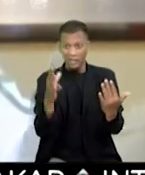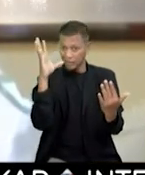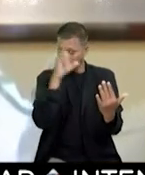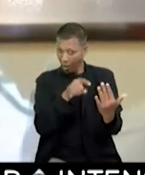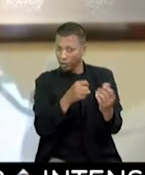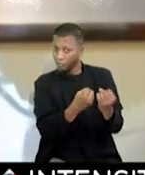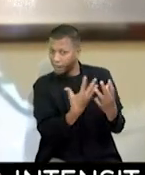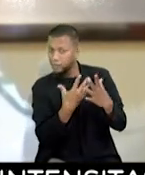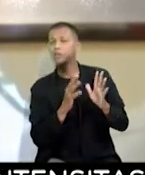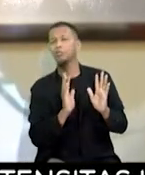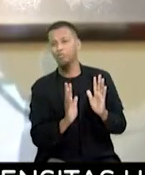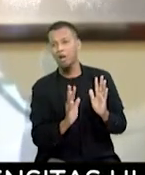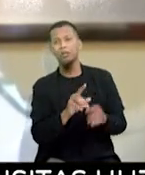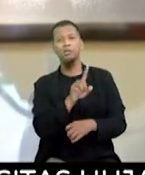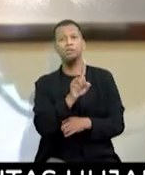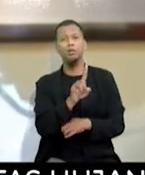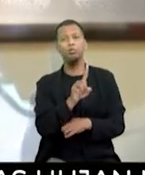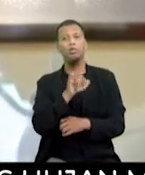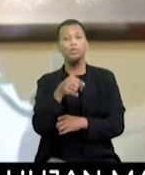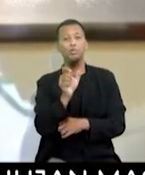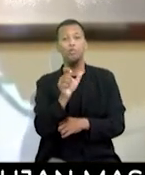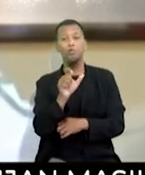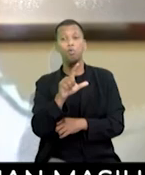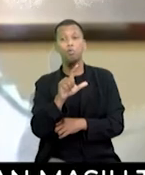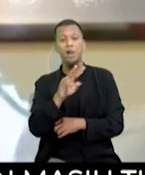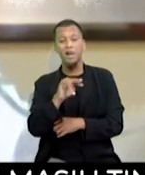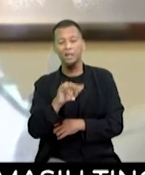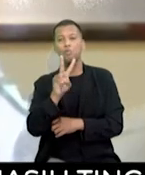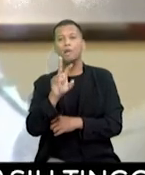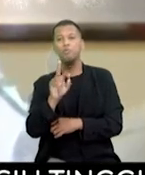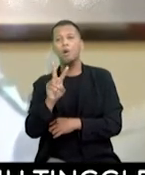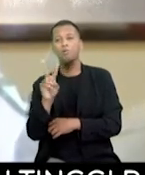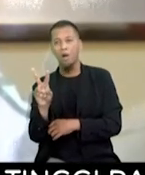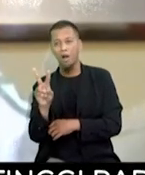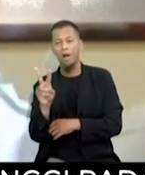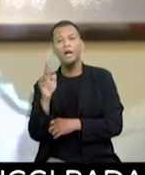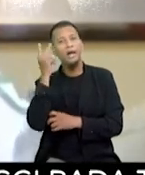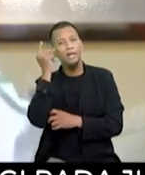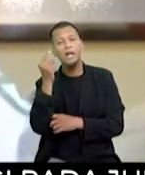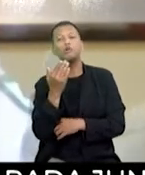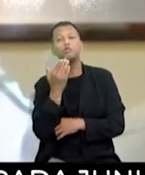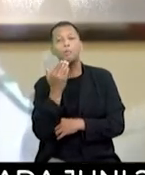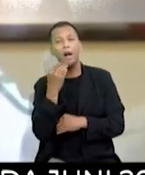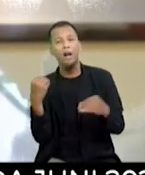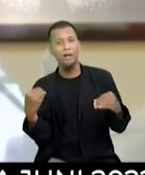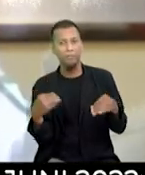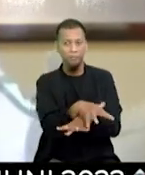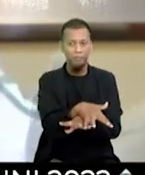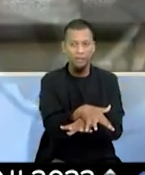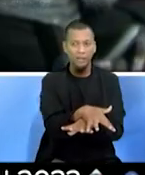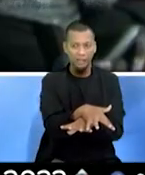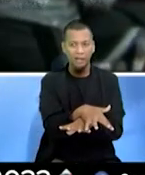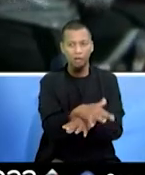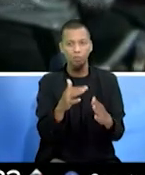pada 1 Juli 2022 itu adalah rencana uji coba penerapan kelas rawat inap standar di beberapa rumah